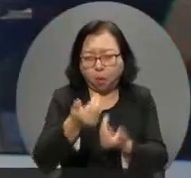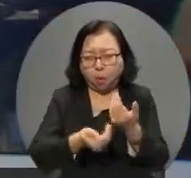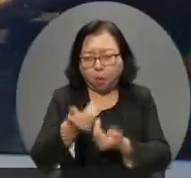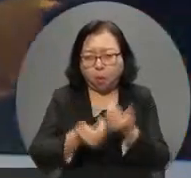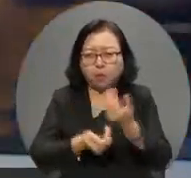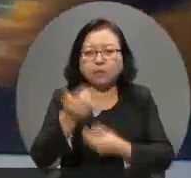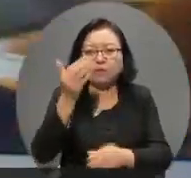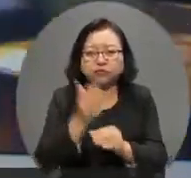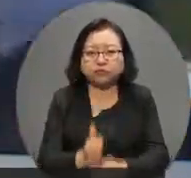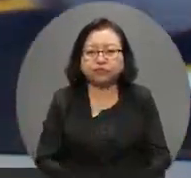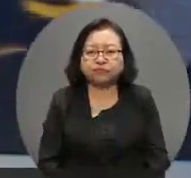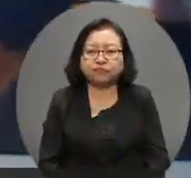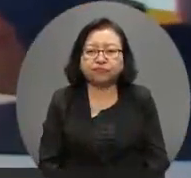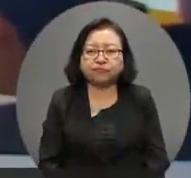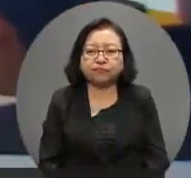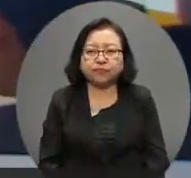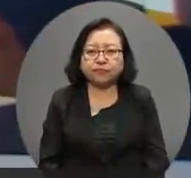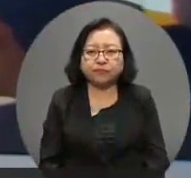김대웅 기자입니다.